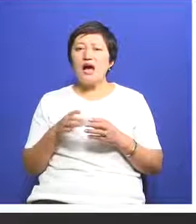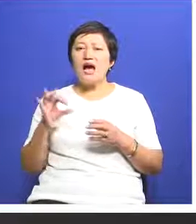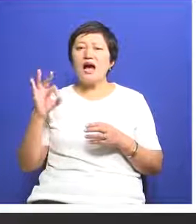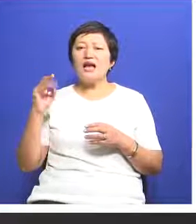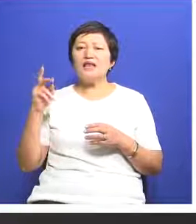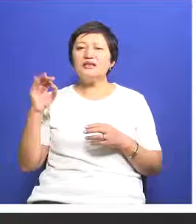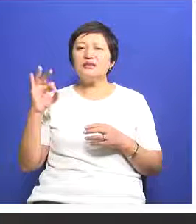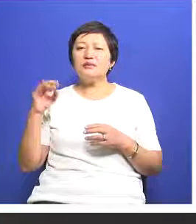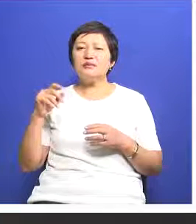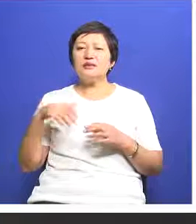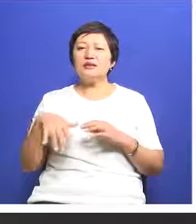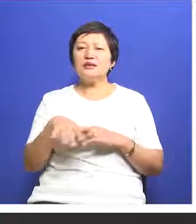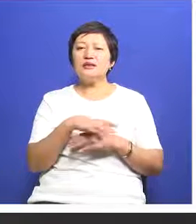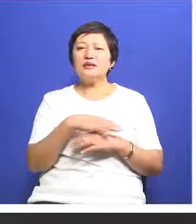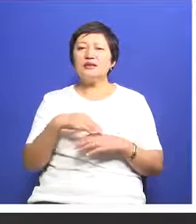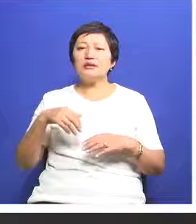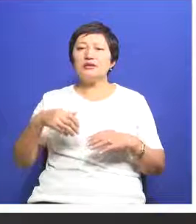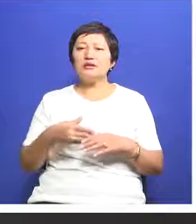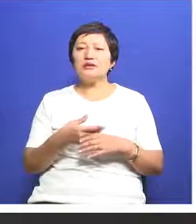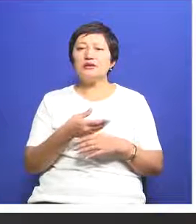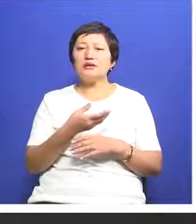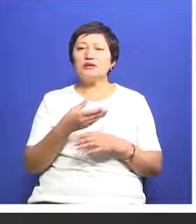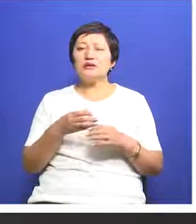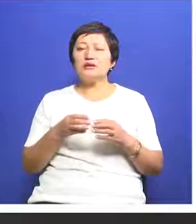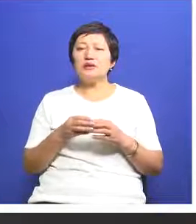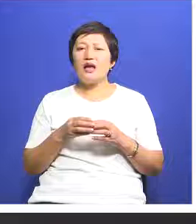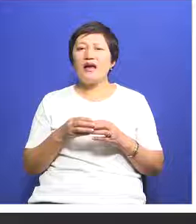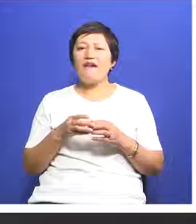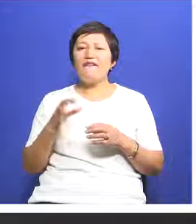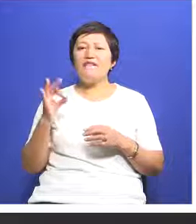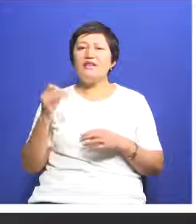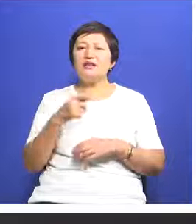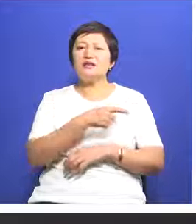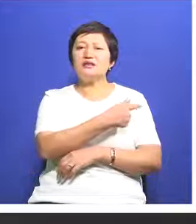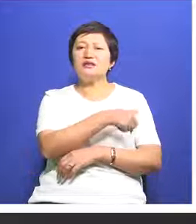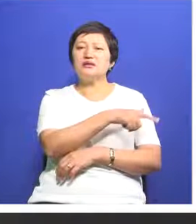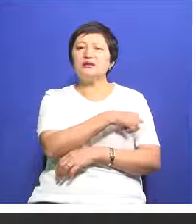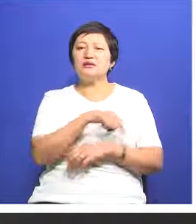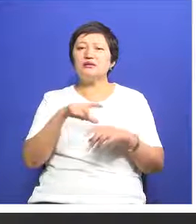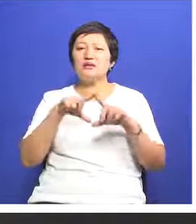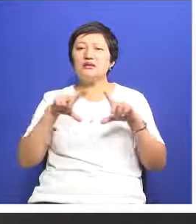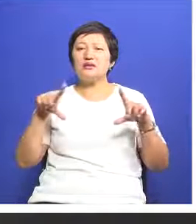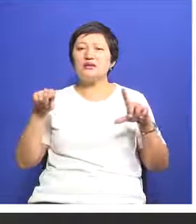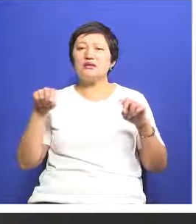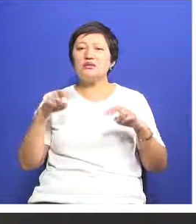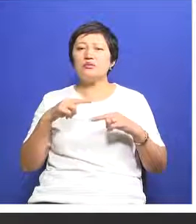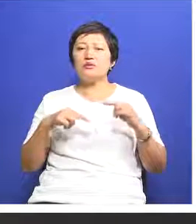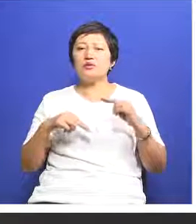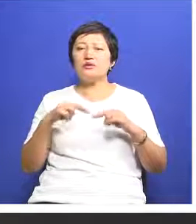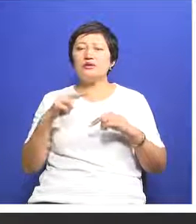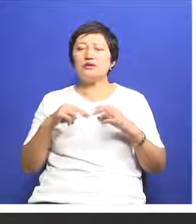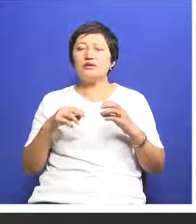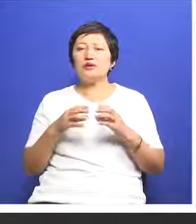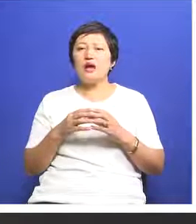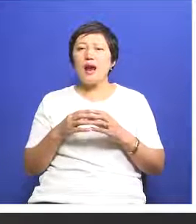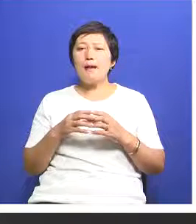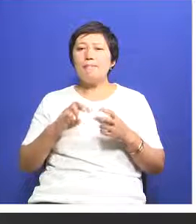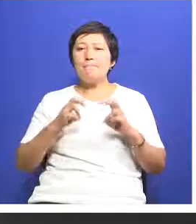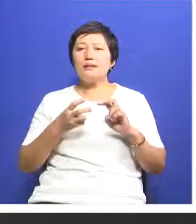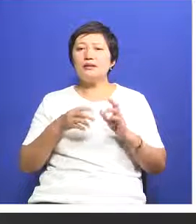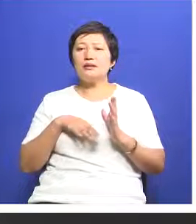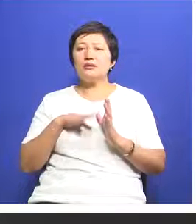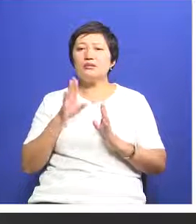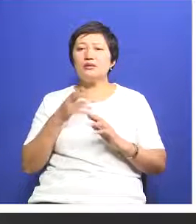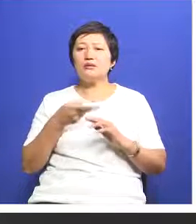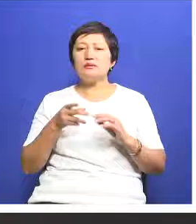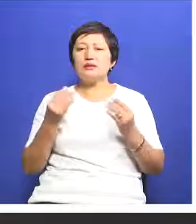Hlas Temir elde mekenine jañadan felçerlik akuşerlik punkt салу боюнча маселе